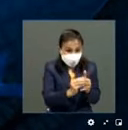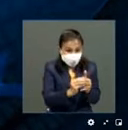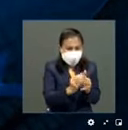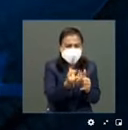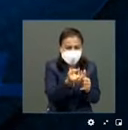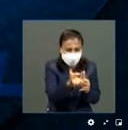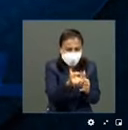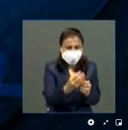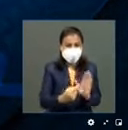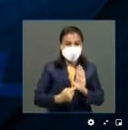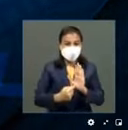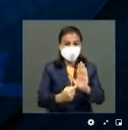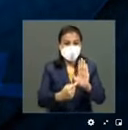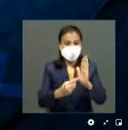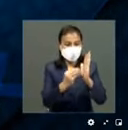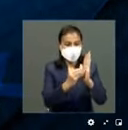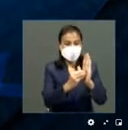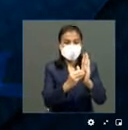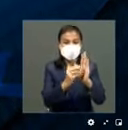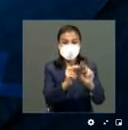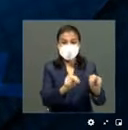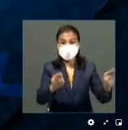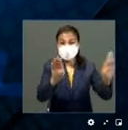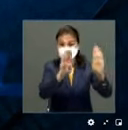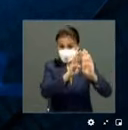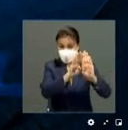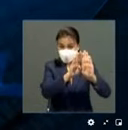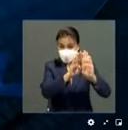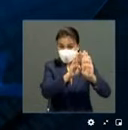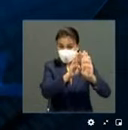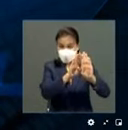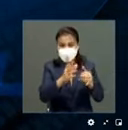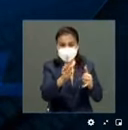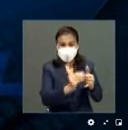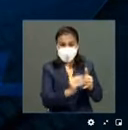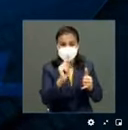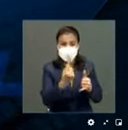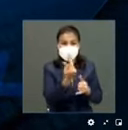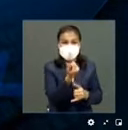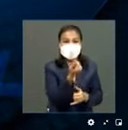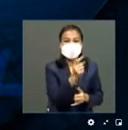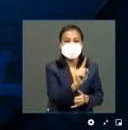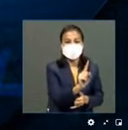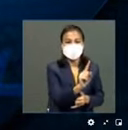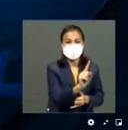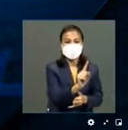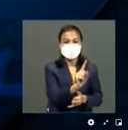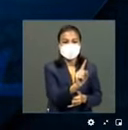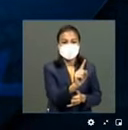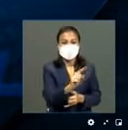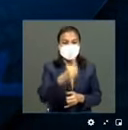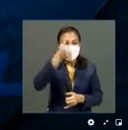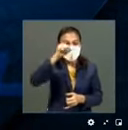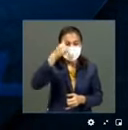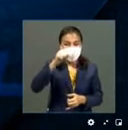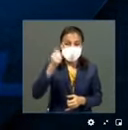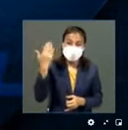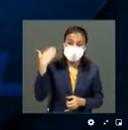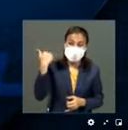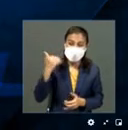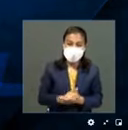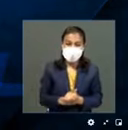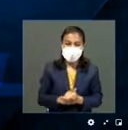นะคะอย่างวันนี้นครปฐมเองนะคะยอดผู้ติดเชื้อรายใหม่วันนี้รายงานที่11ราย 3-4 วันนี้นครปฐมค่อนข้